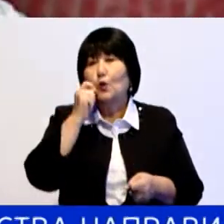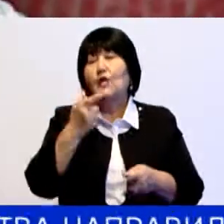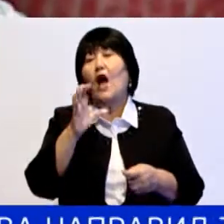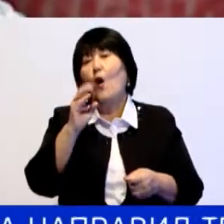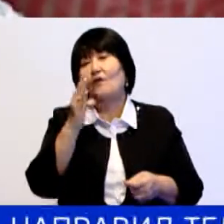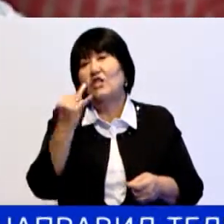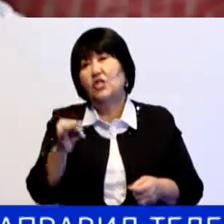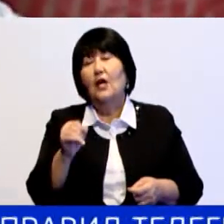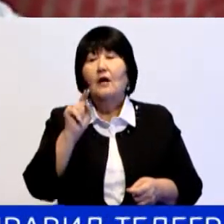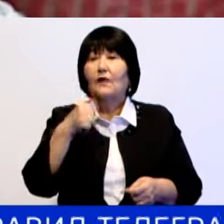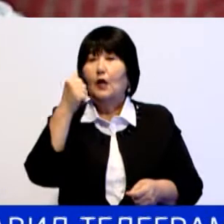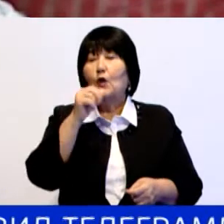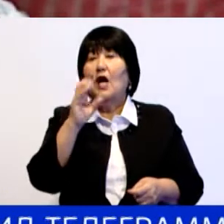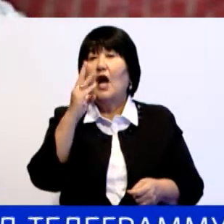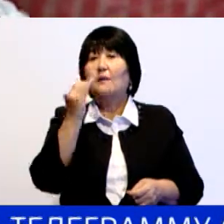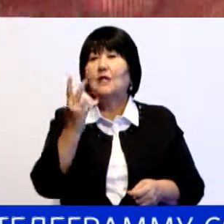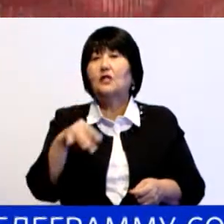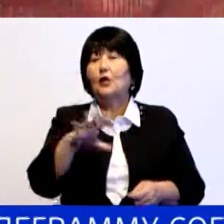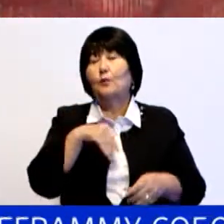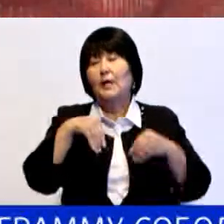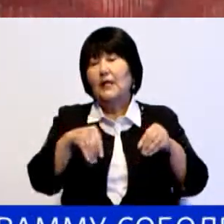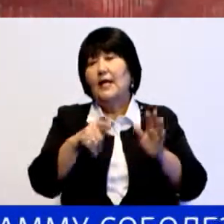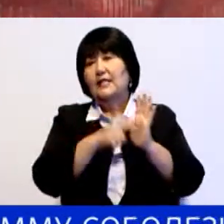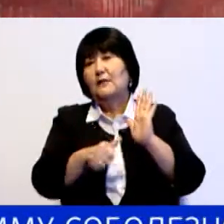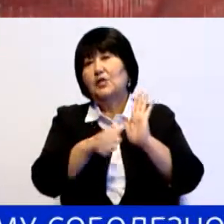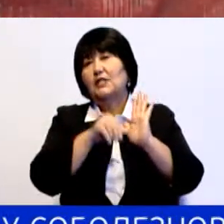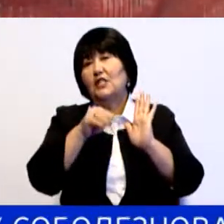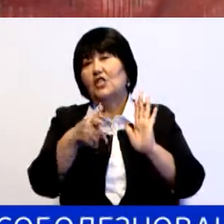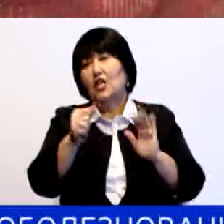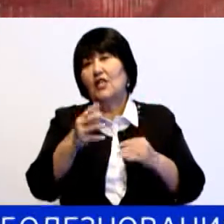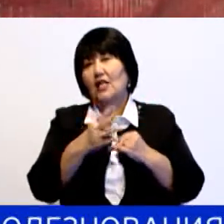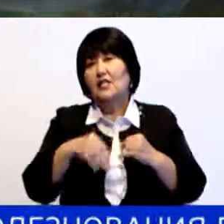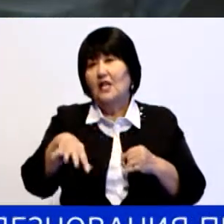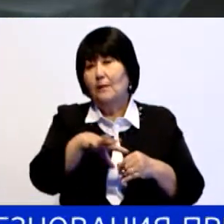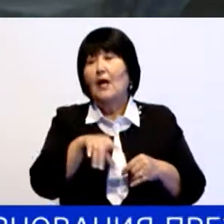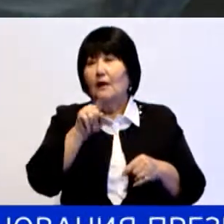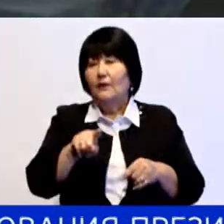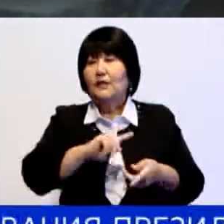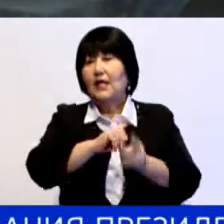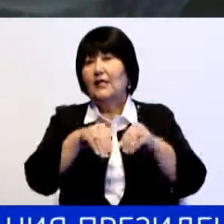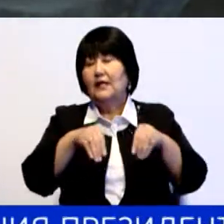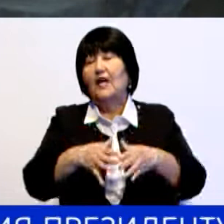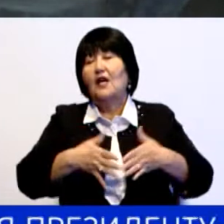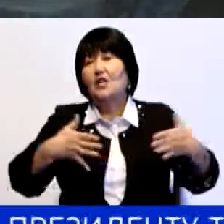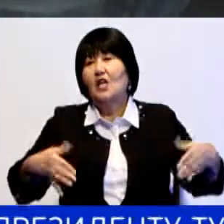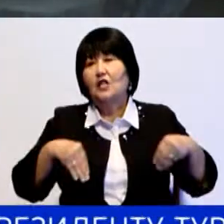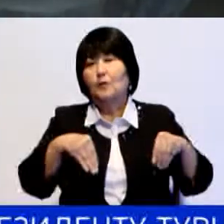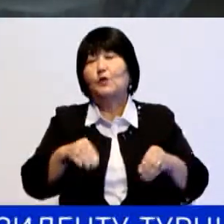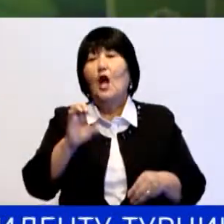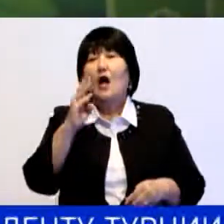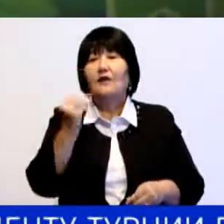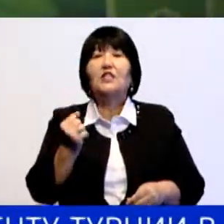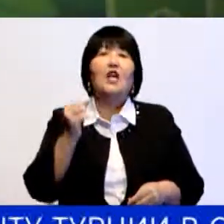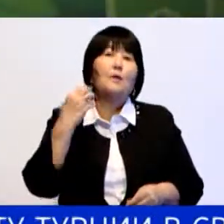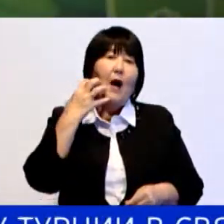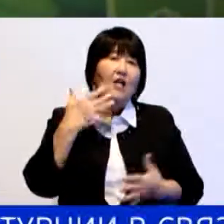на овощи в этом году в кармашинском районе была засеяна 76 тысяч гектаров земли в рамках диверсификации расширенной площади овощей и